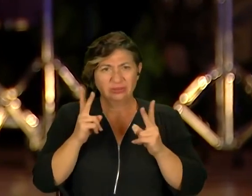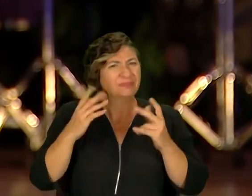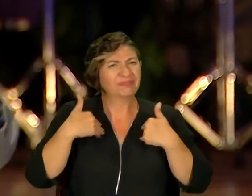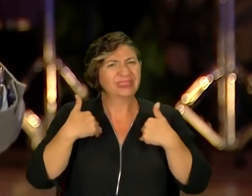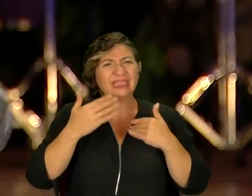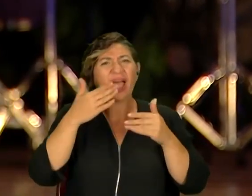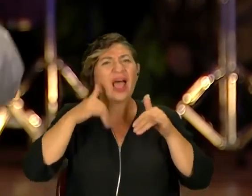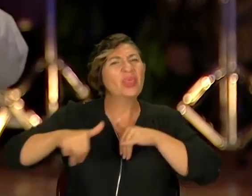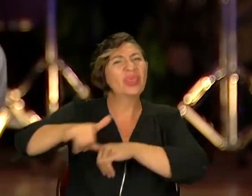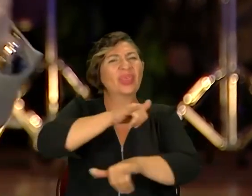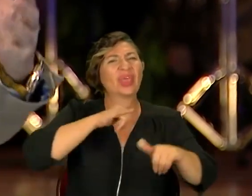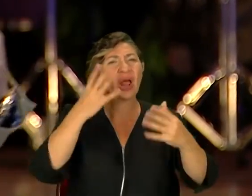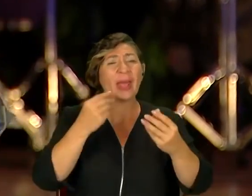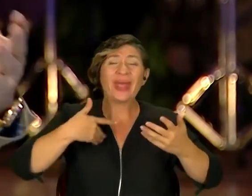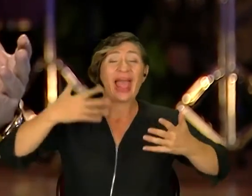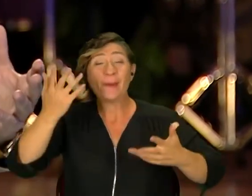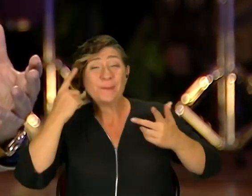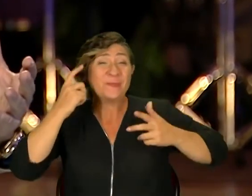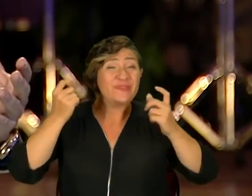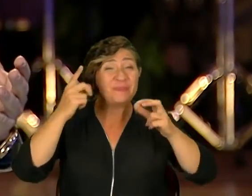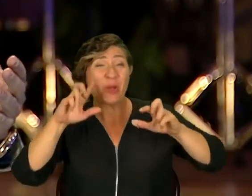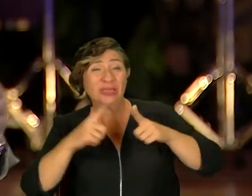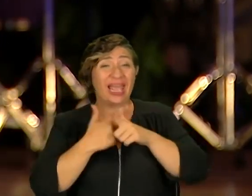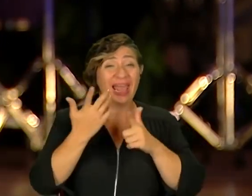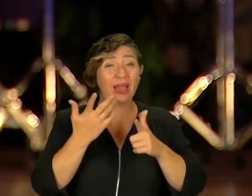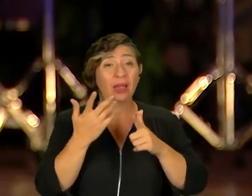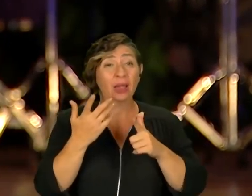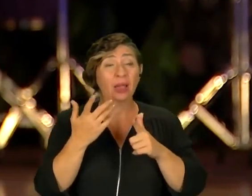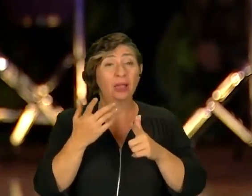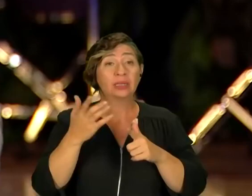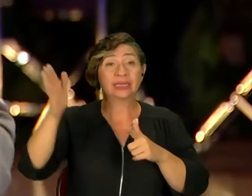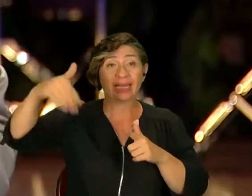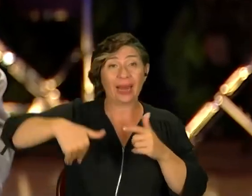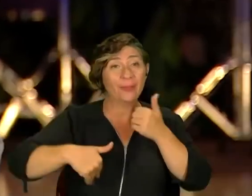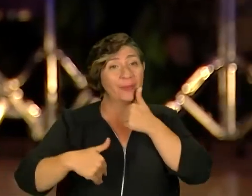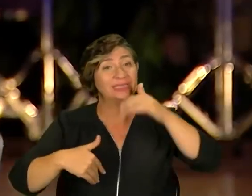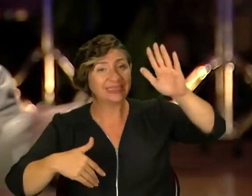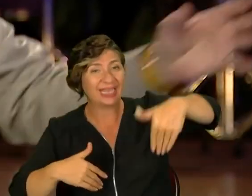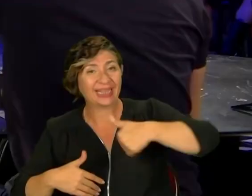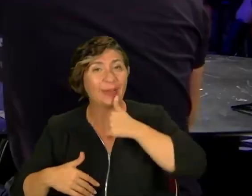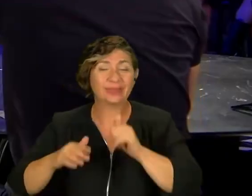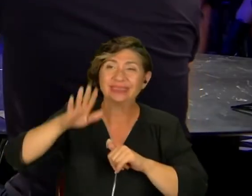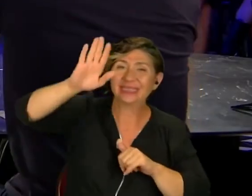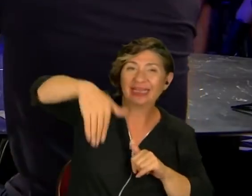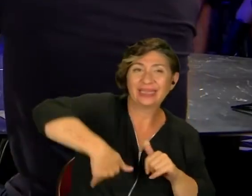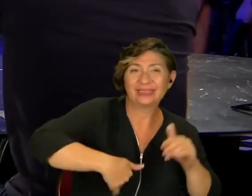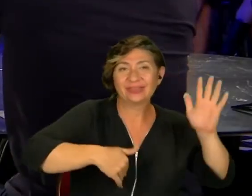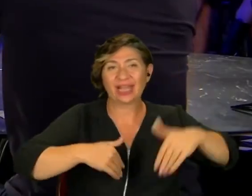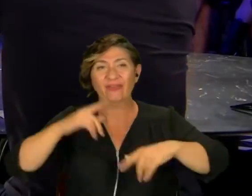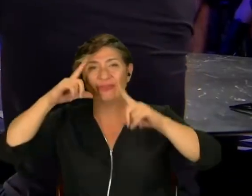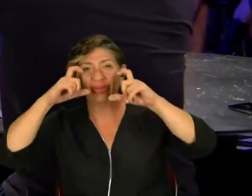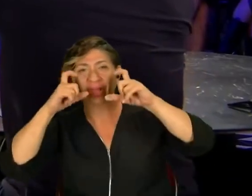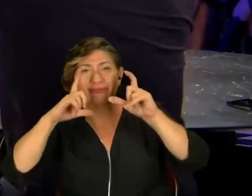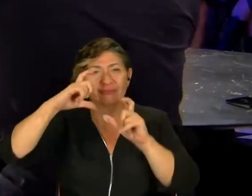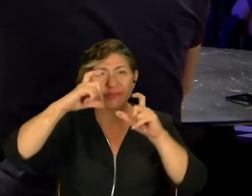sıradanlar efendim işte bilmem ne projesi falan filan diyerekten gel baba, sen de gel abi, sen de gel,